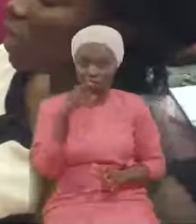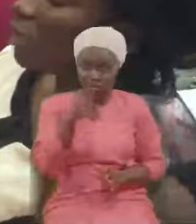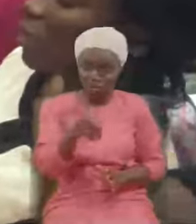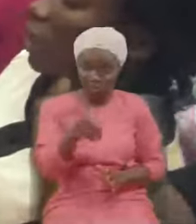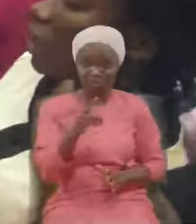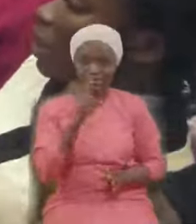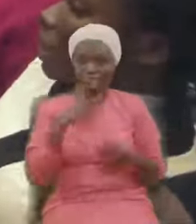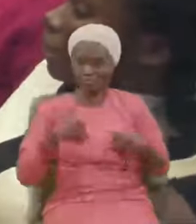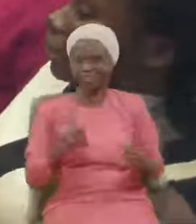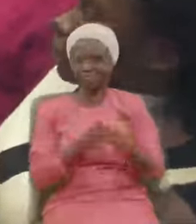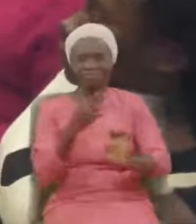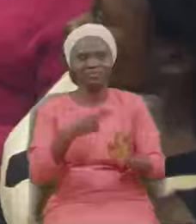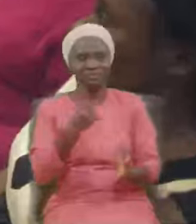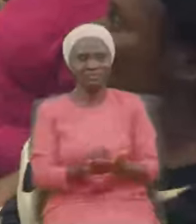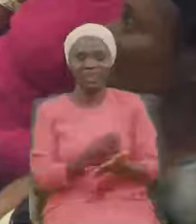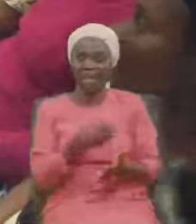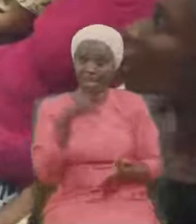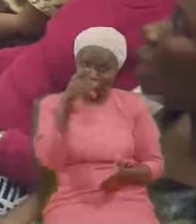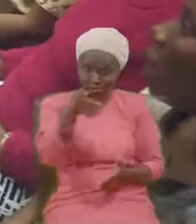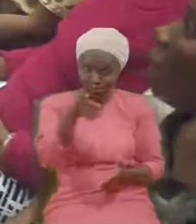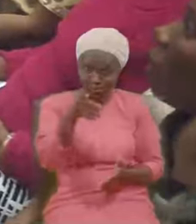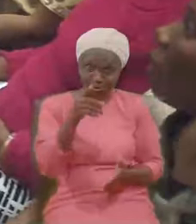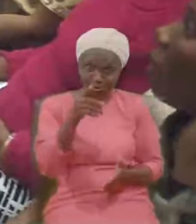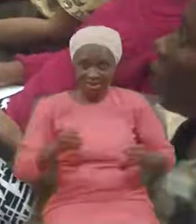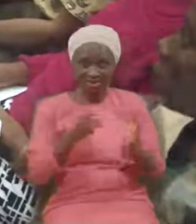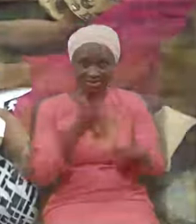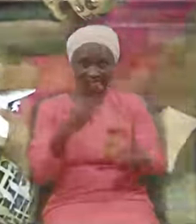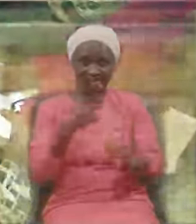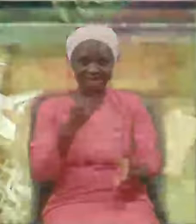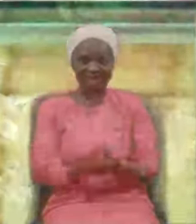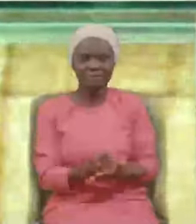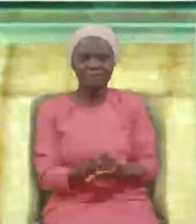Et vous êtes pur. Et vous êtes guéri.